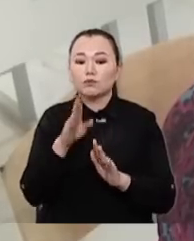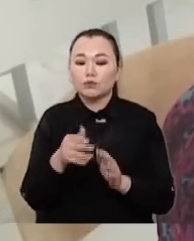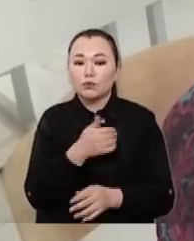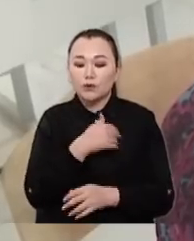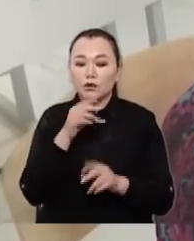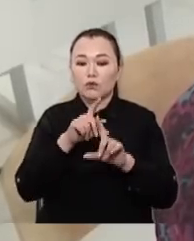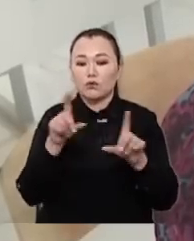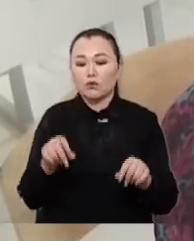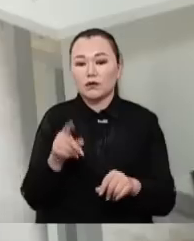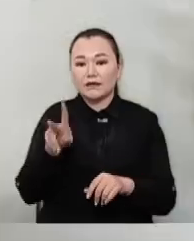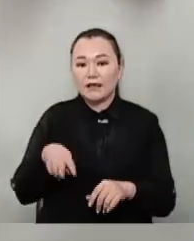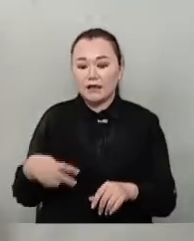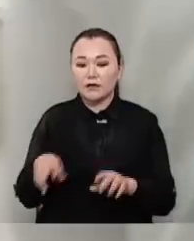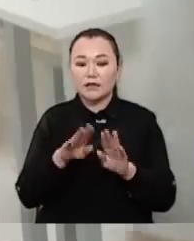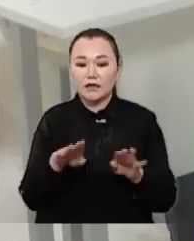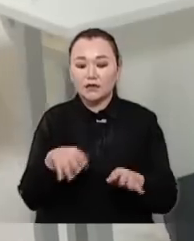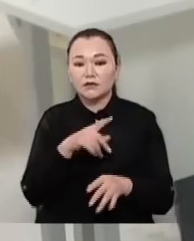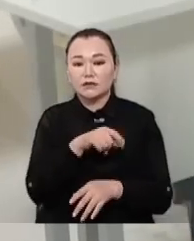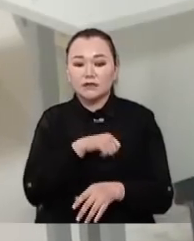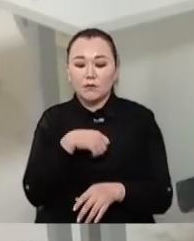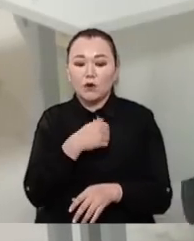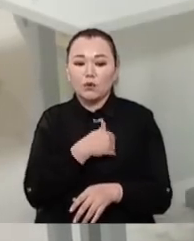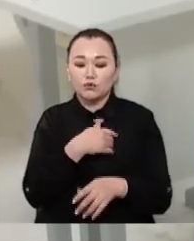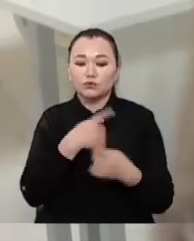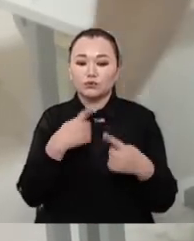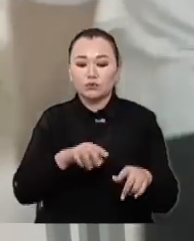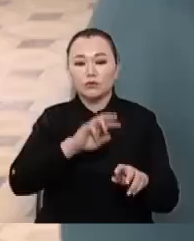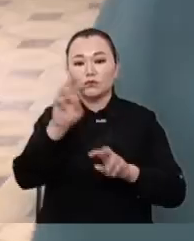білім ұясының құрылтайшысы оларға оқушыларды өздерін қалаған мектепке